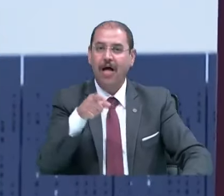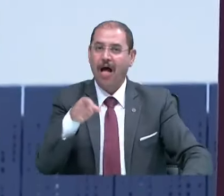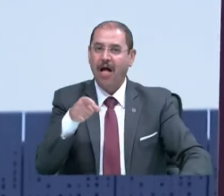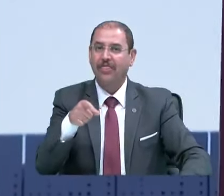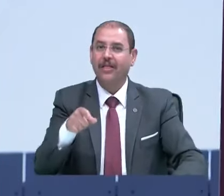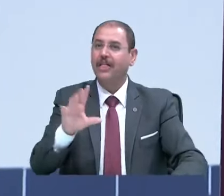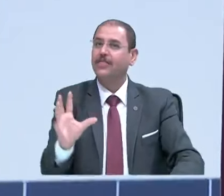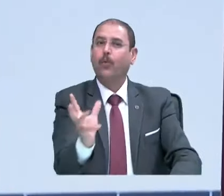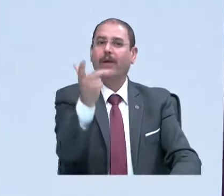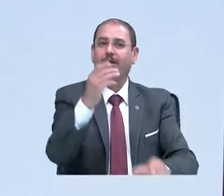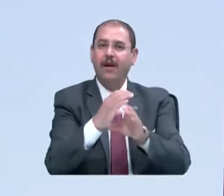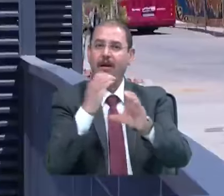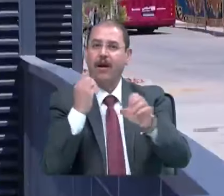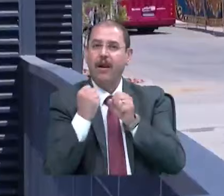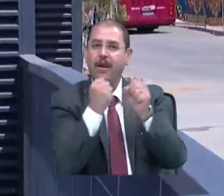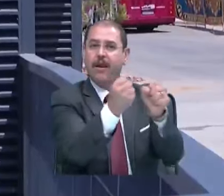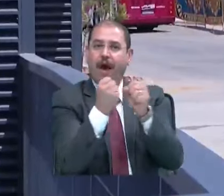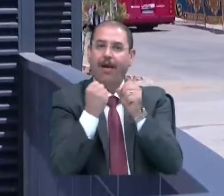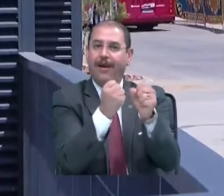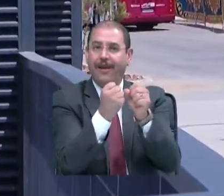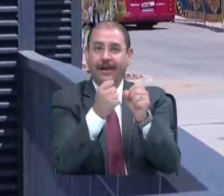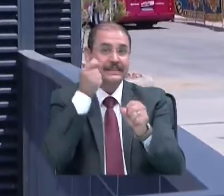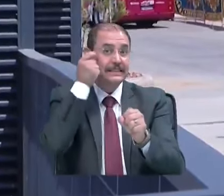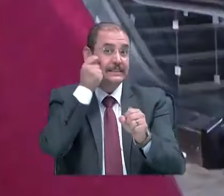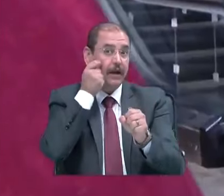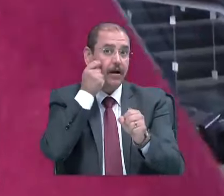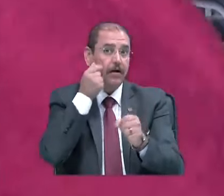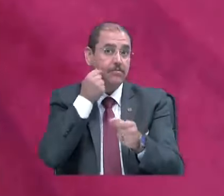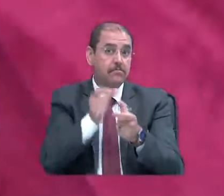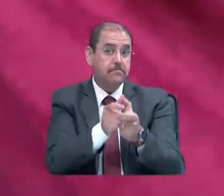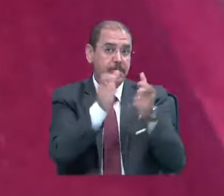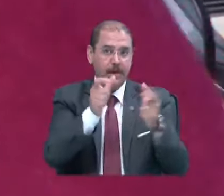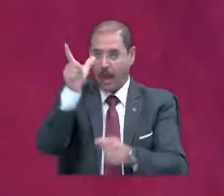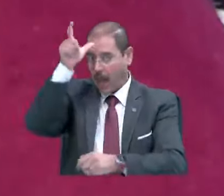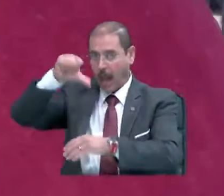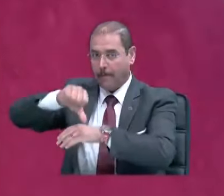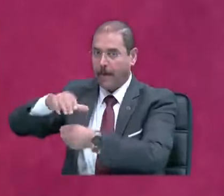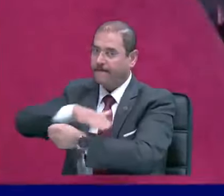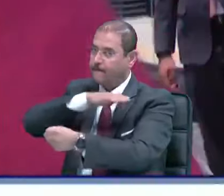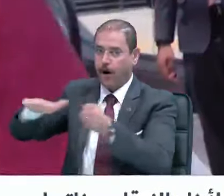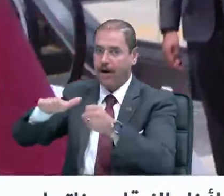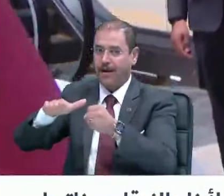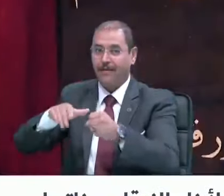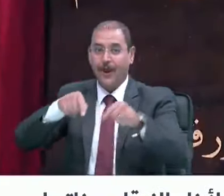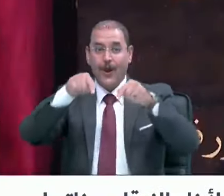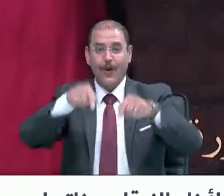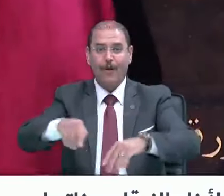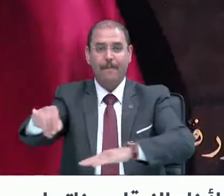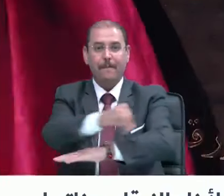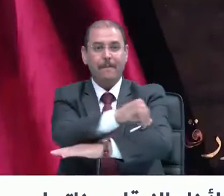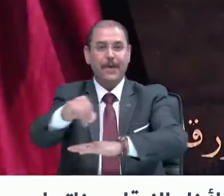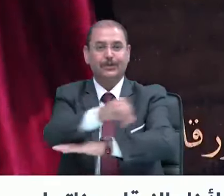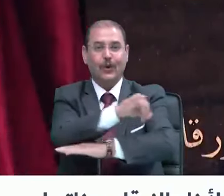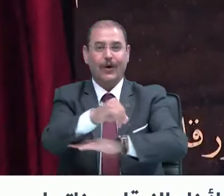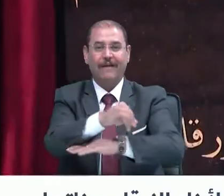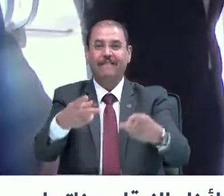شأنها تطوير منظومة النقل العام بين المدينتين. المشروع الذي افتتحه جلالة الملك عبد الله الثاني اليوم ضمن زيارته إلى